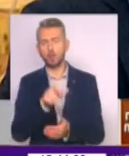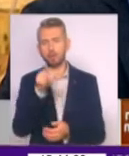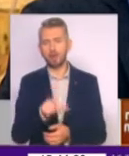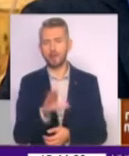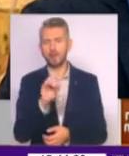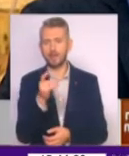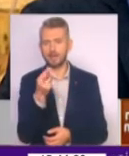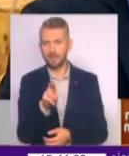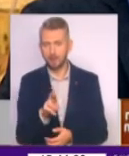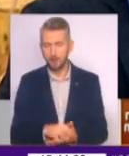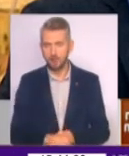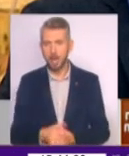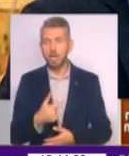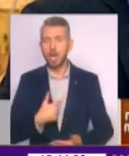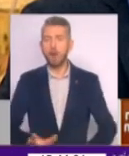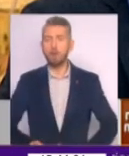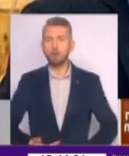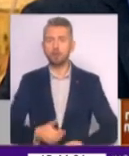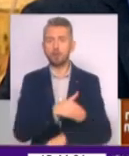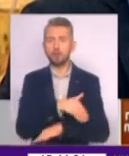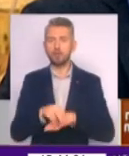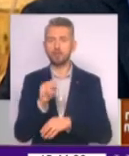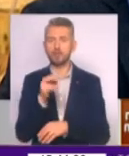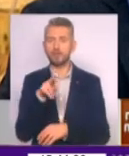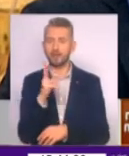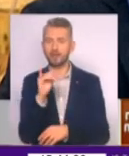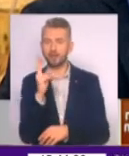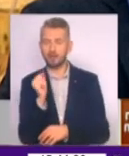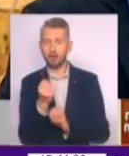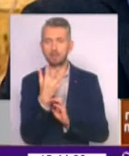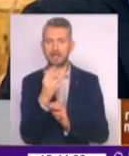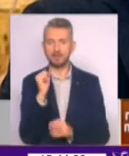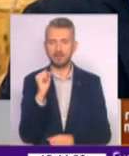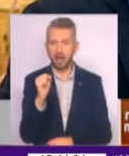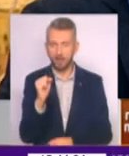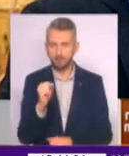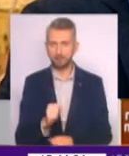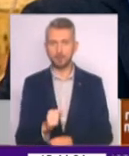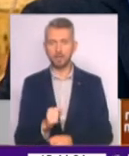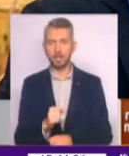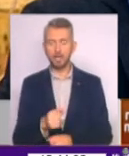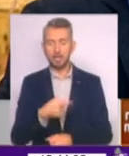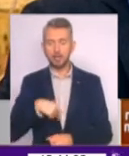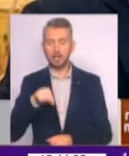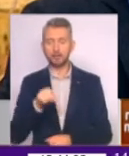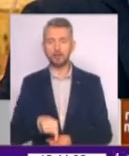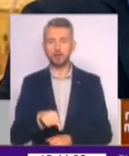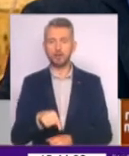Сергія. Я проживаю на вулиці Чистяківській, 15А. Нас тут 3